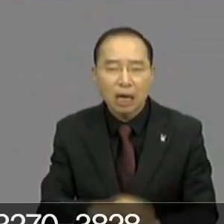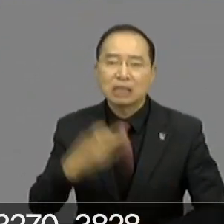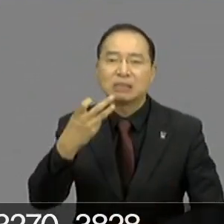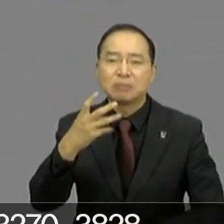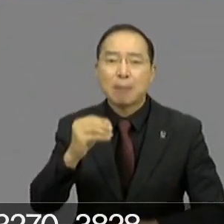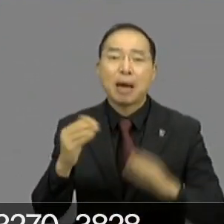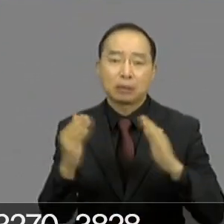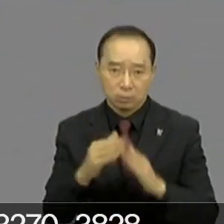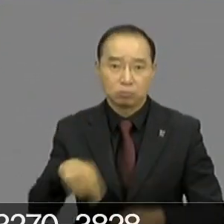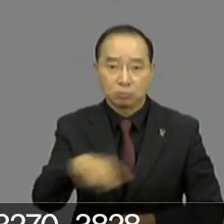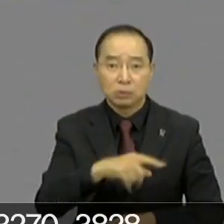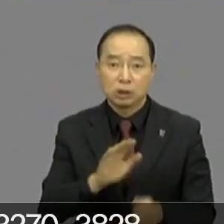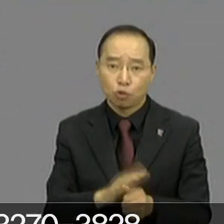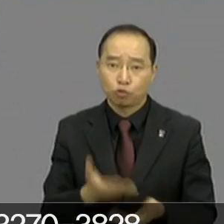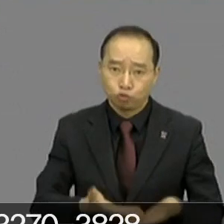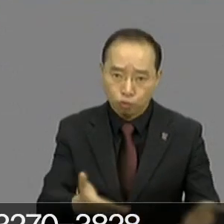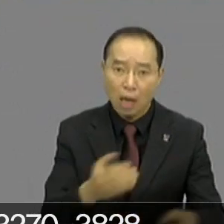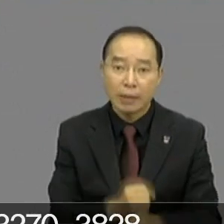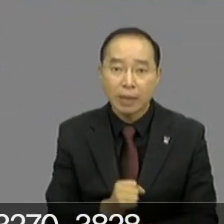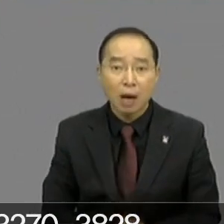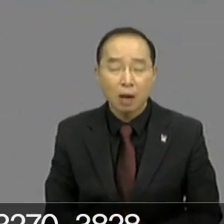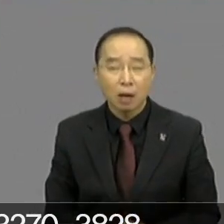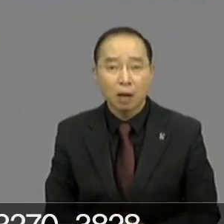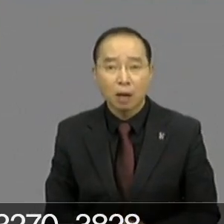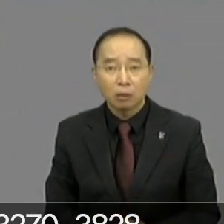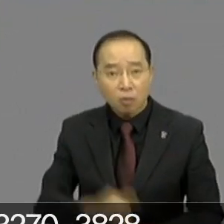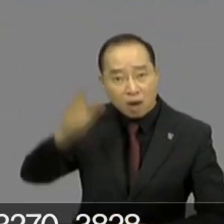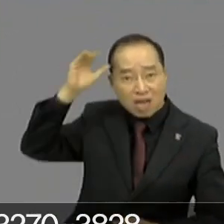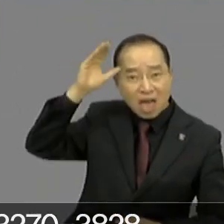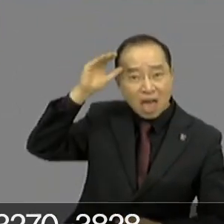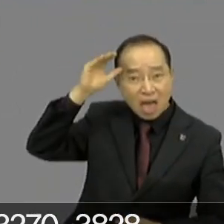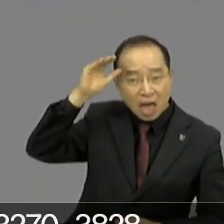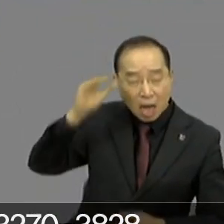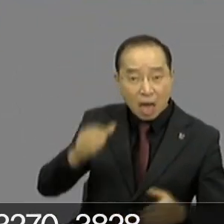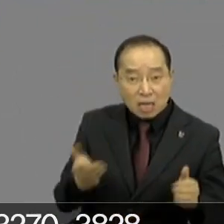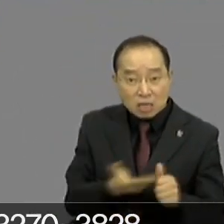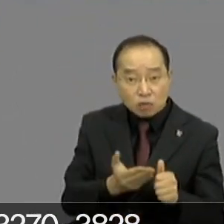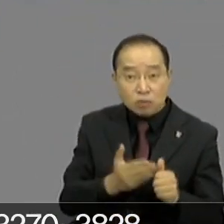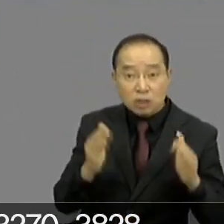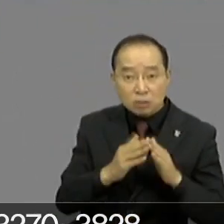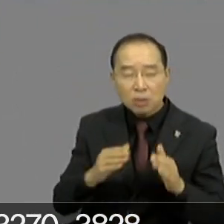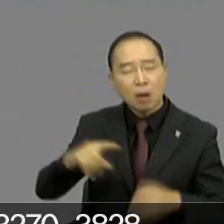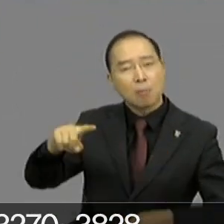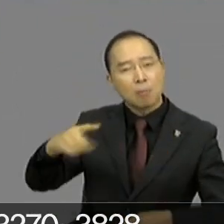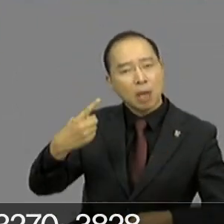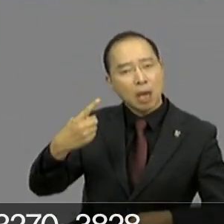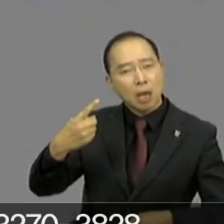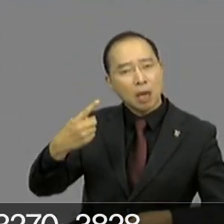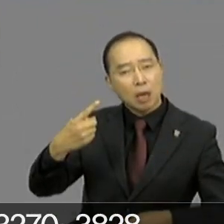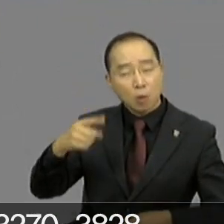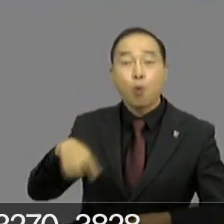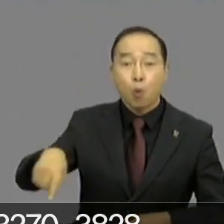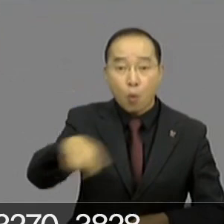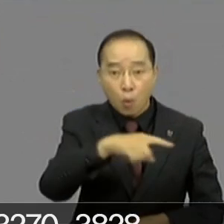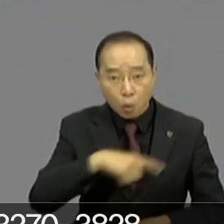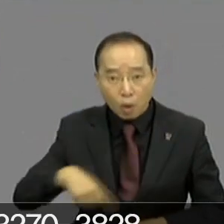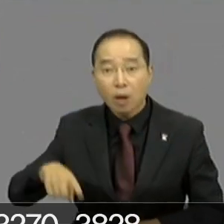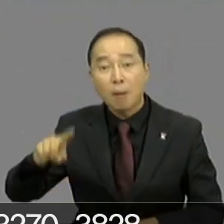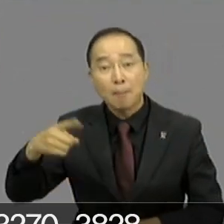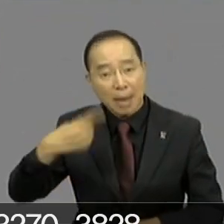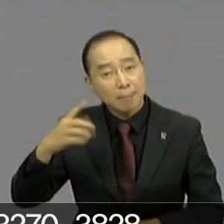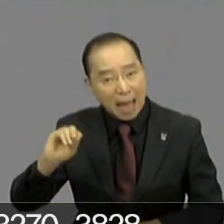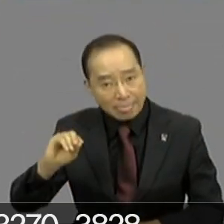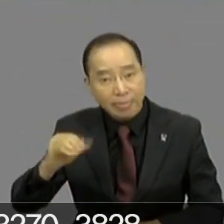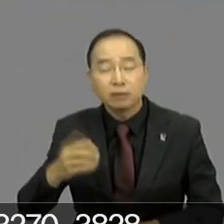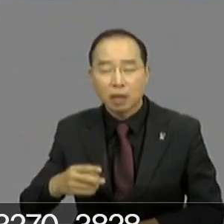가구에 대해서 지원을 하겠다 또 반려동물 가구가 지금 1백여 만 각오가 되는데 00 동물병원이 나